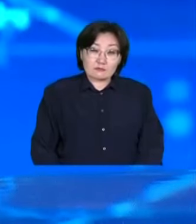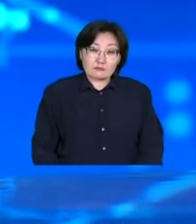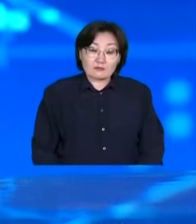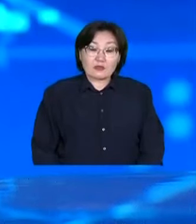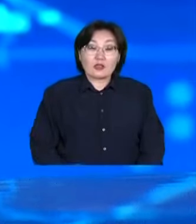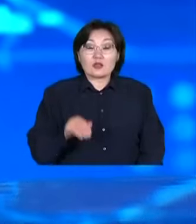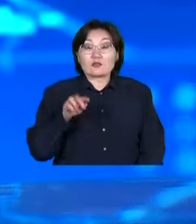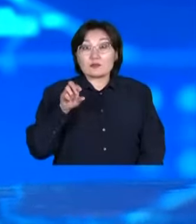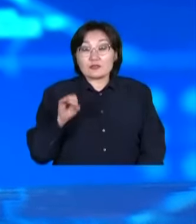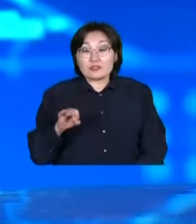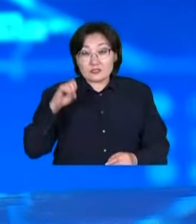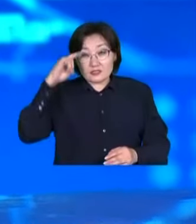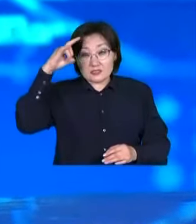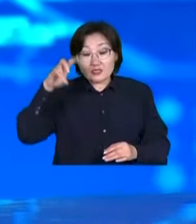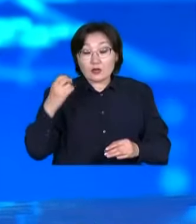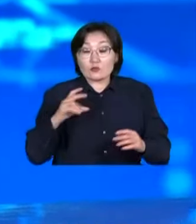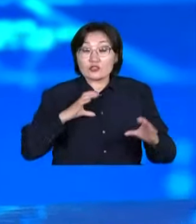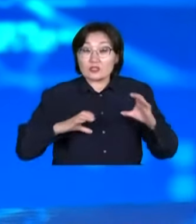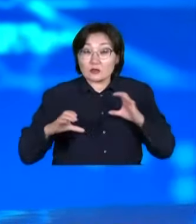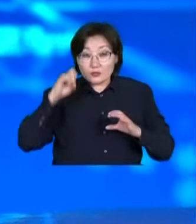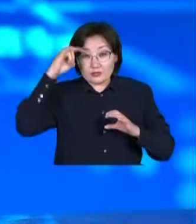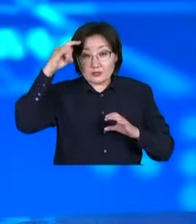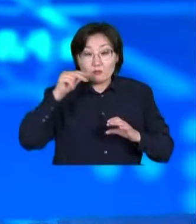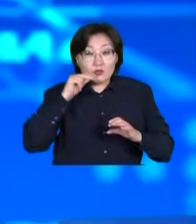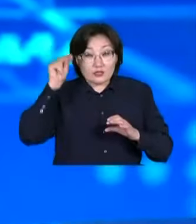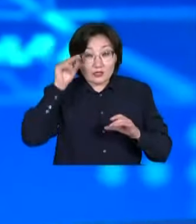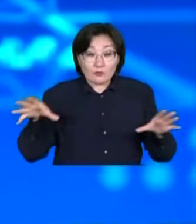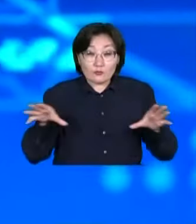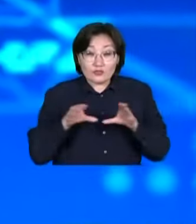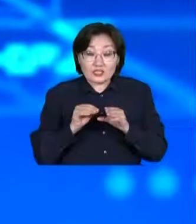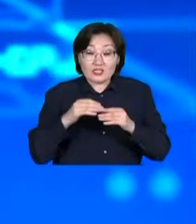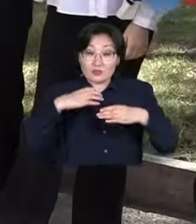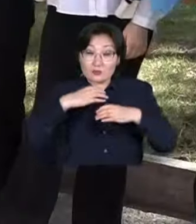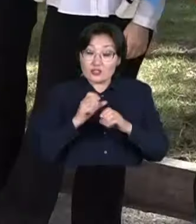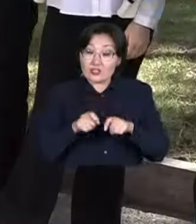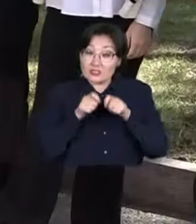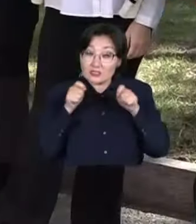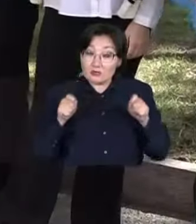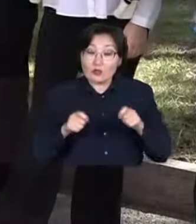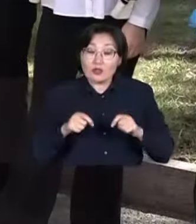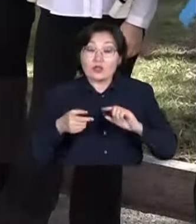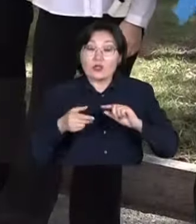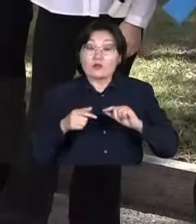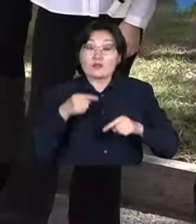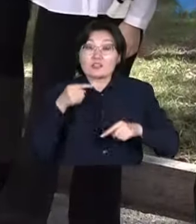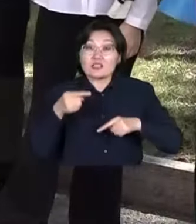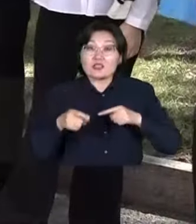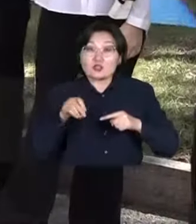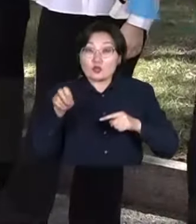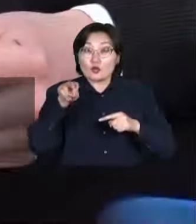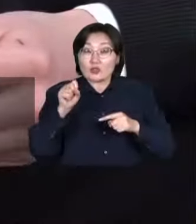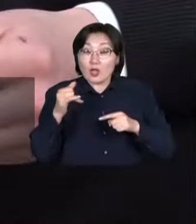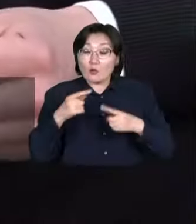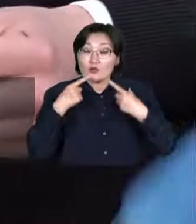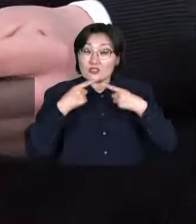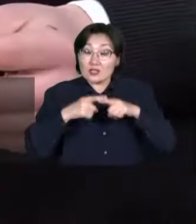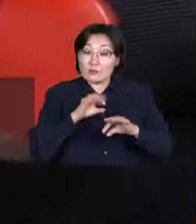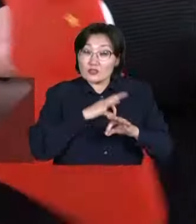Әл-Фараби атындағы Қазақ ұлттық университетінде Қазақ-Қытай бірлескен зертханасы ашылды. Ендігіде қашықтан зондтау технологиясын қолдану